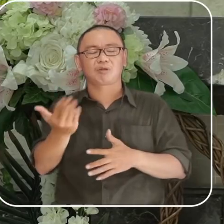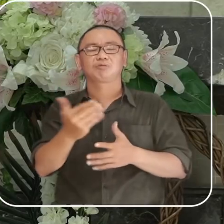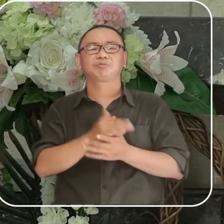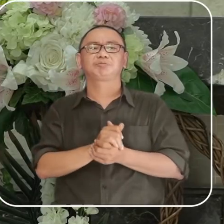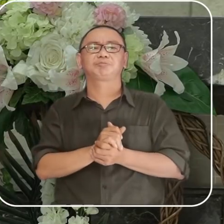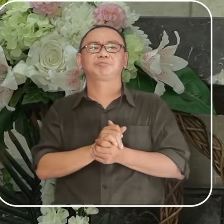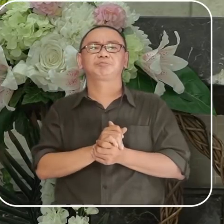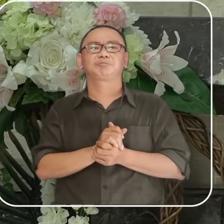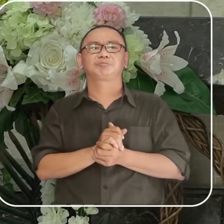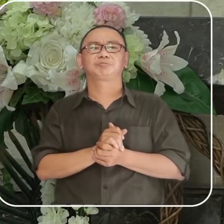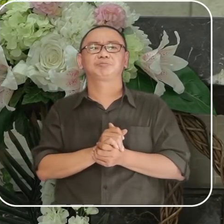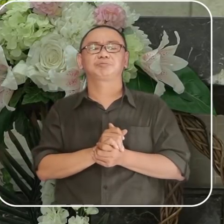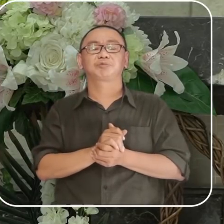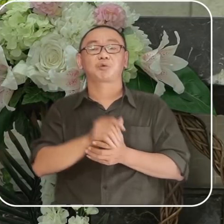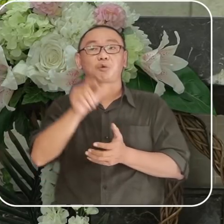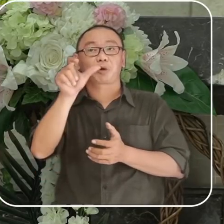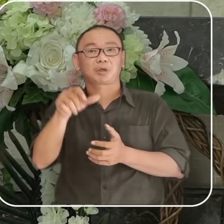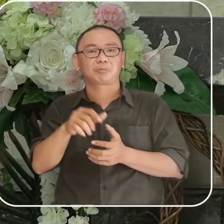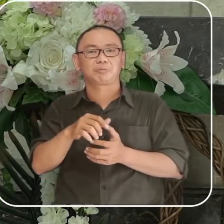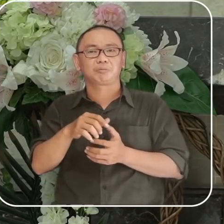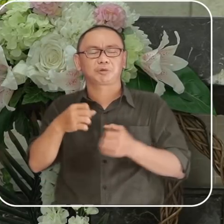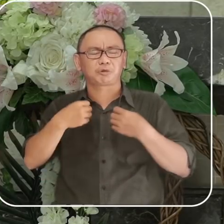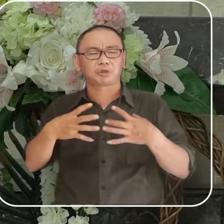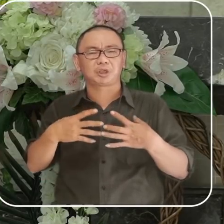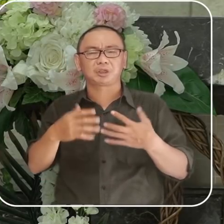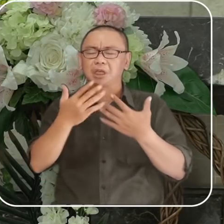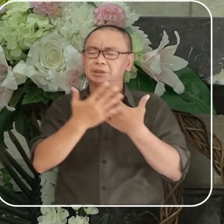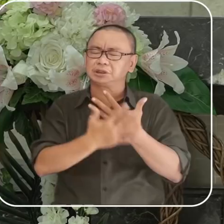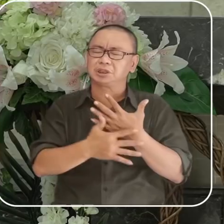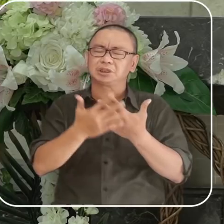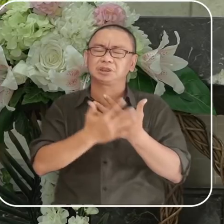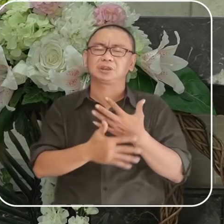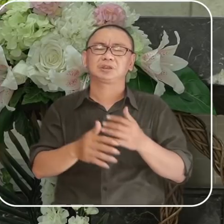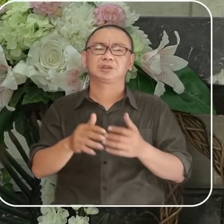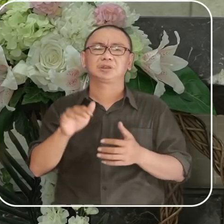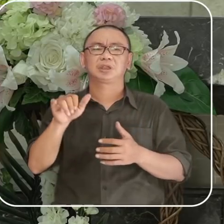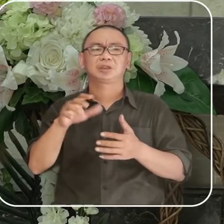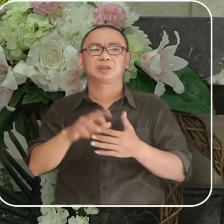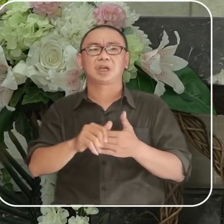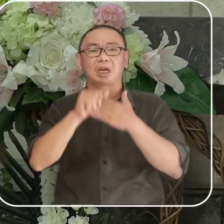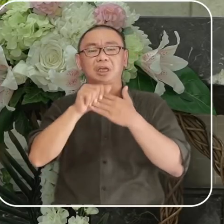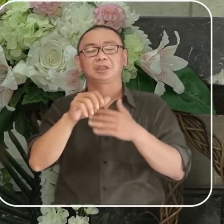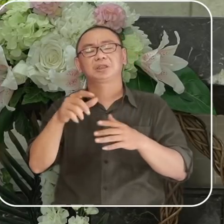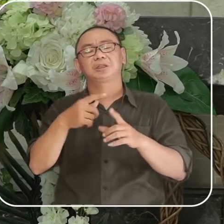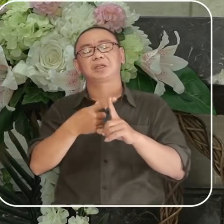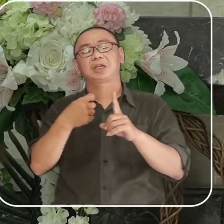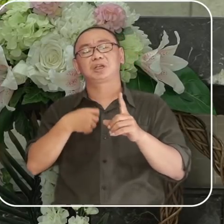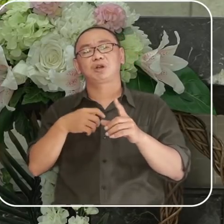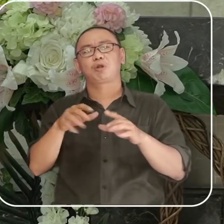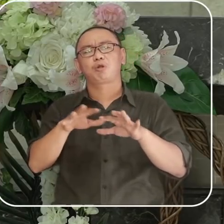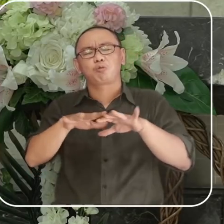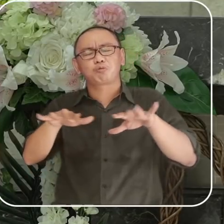seorang anaknya yang berdosa, yang dikasihaninya, yang diangkat dari lumpur dosa,